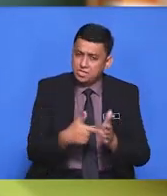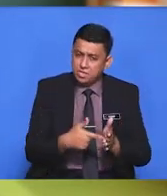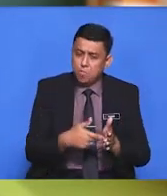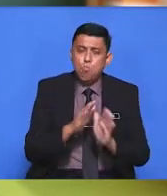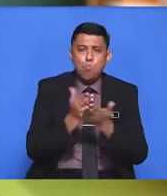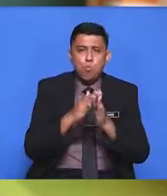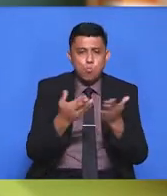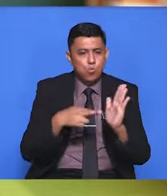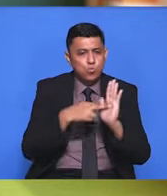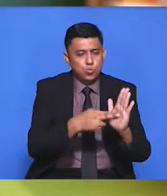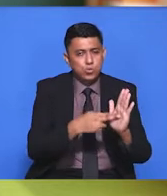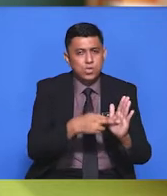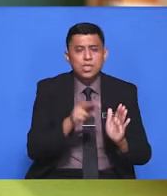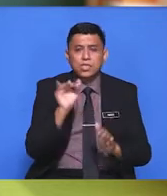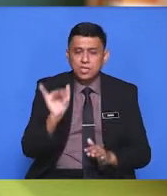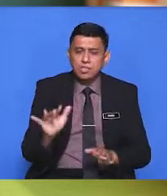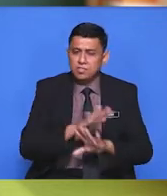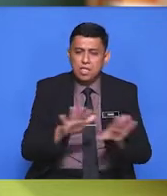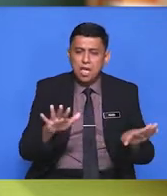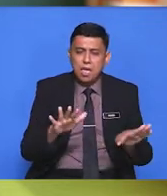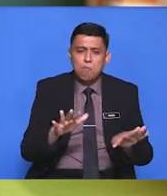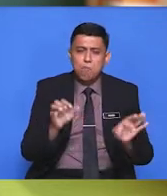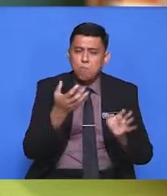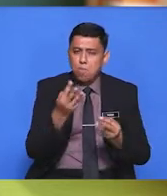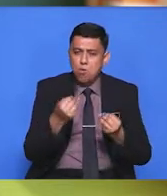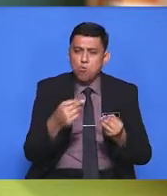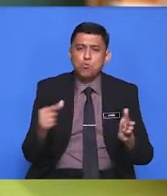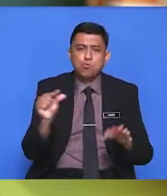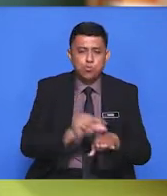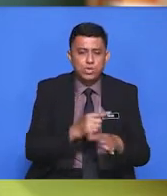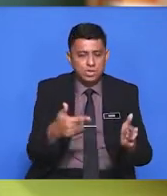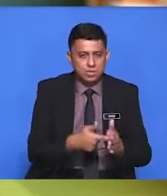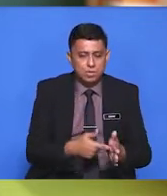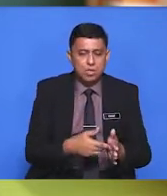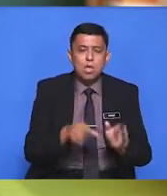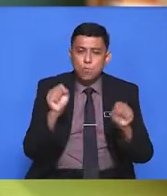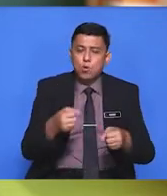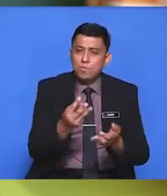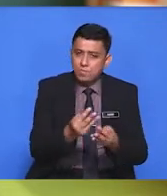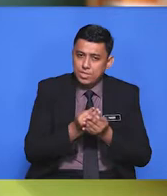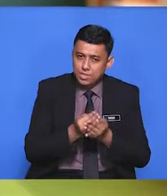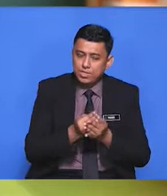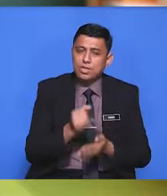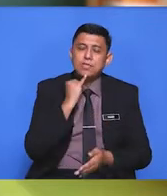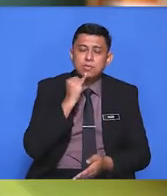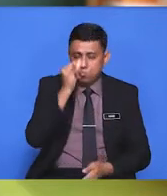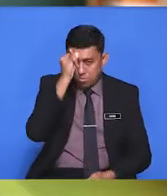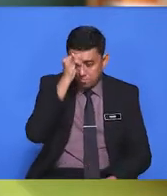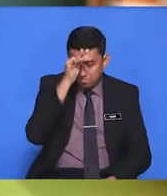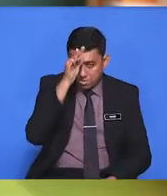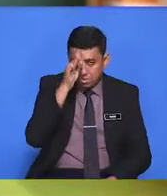yang tidak mahu guna lagi. Kamu boleh meminta ibu atau bapa kamu untuk